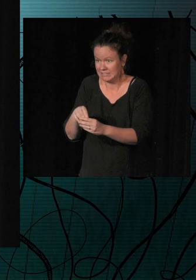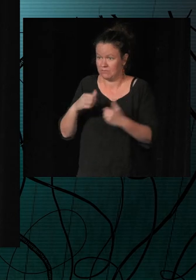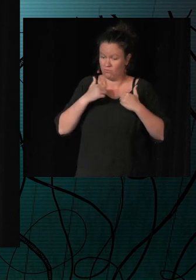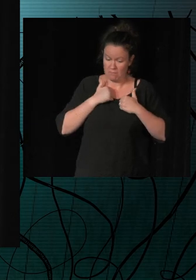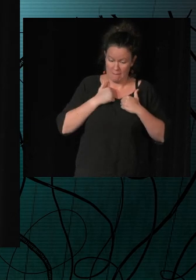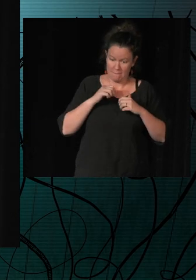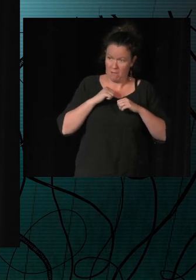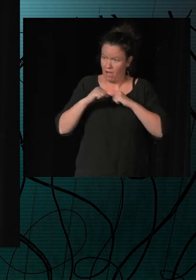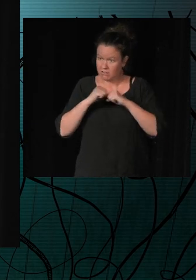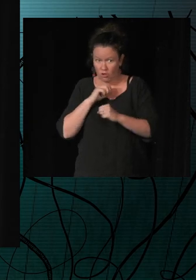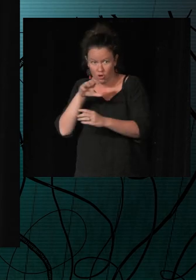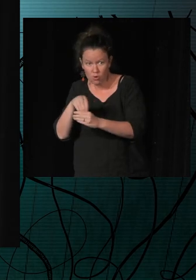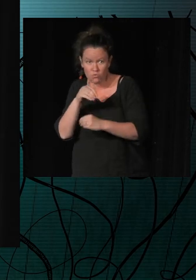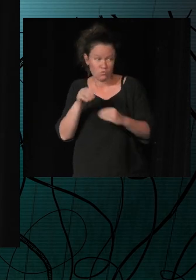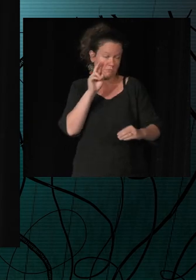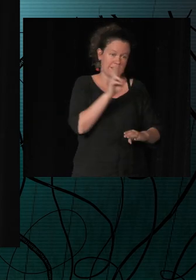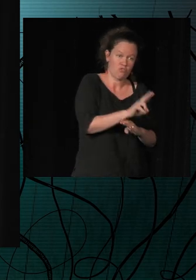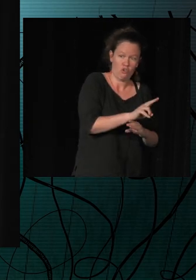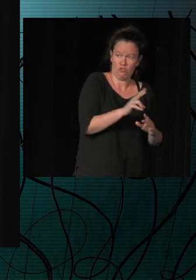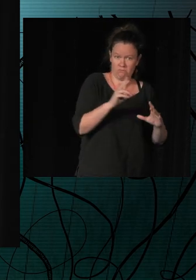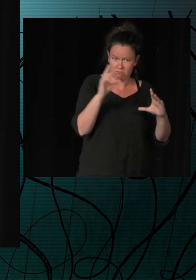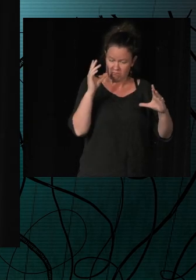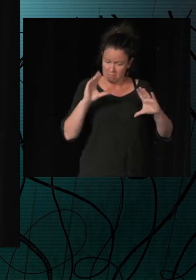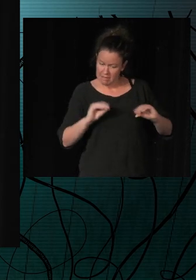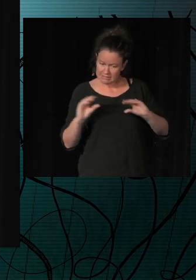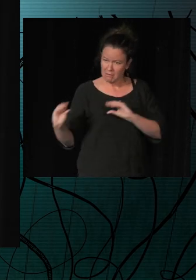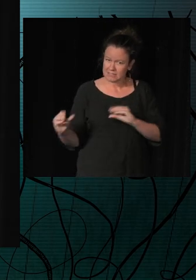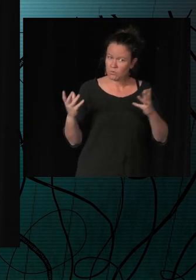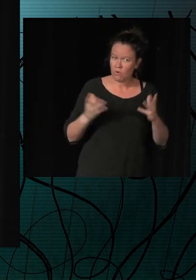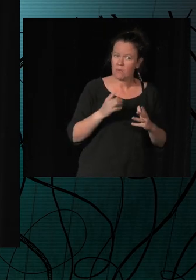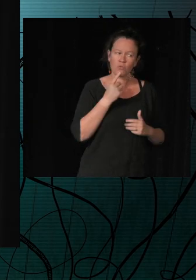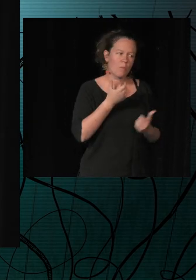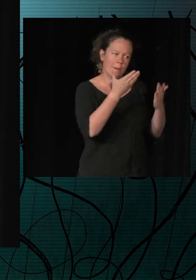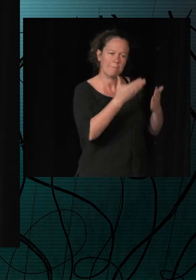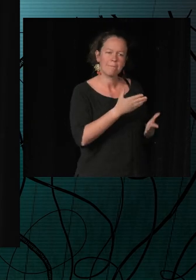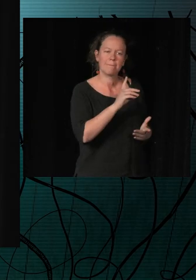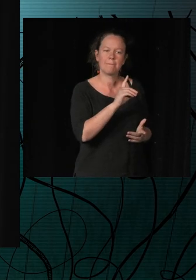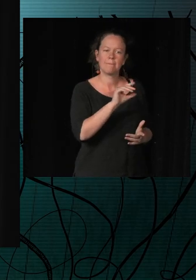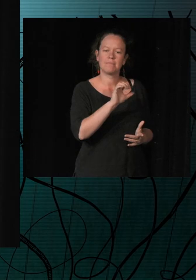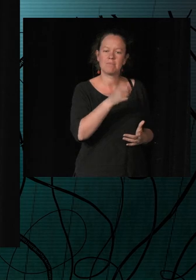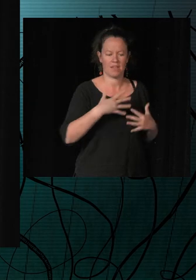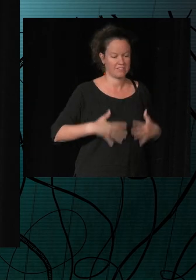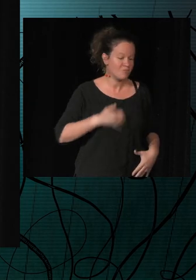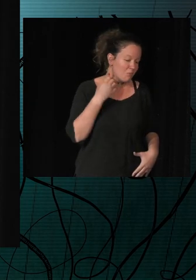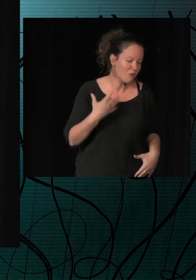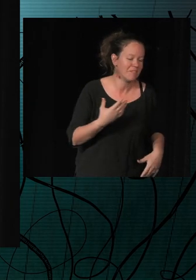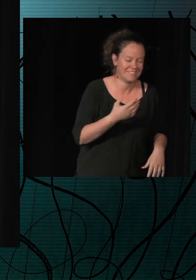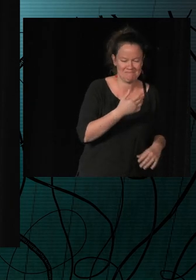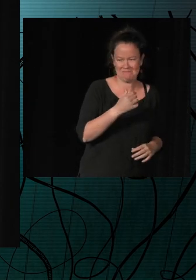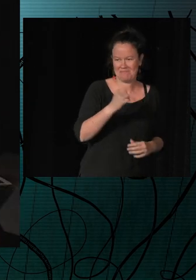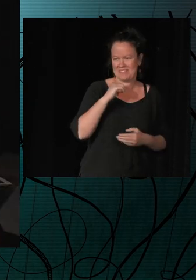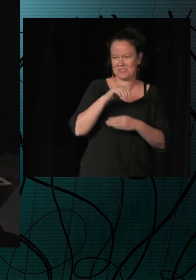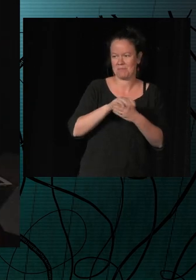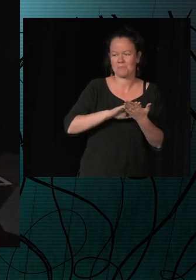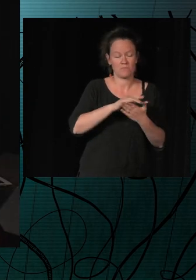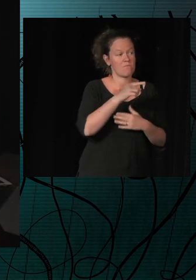c'est pas par exemple Damien je crois que tu es plutôt partisan de d'un jeu solo on va dire une pratique plutôt PL trad plus dans le cadre d'un jeu d'horreur donc c'est pour ça que